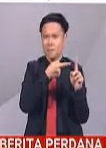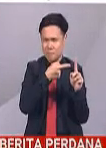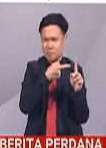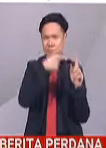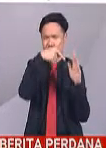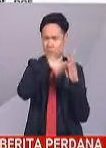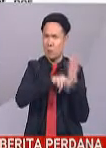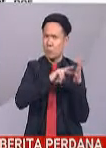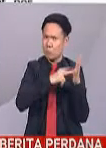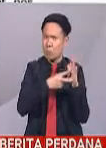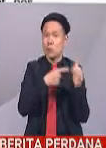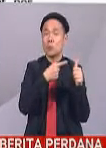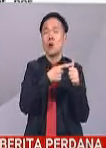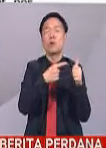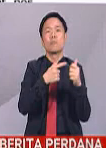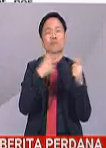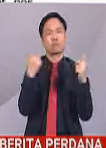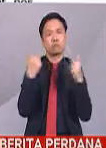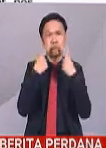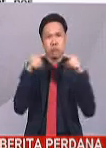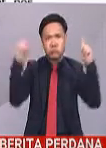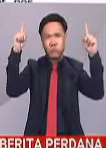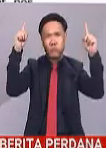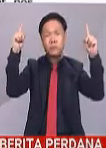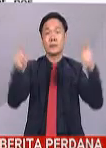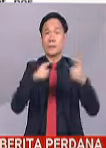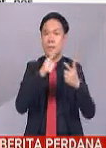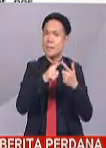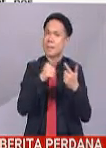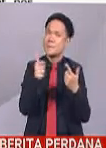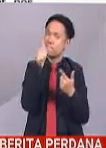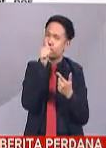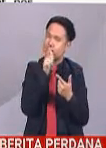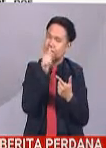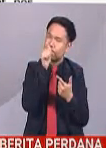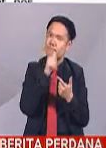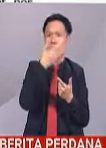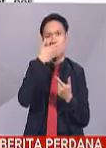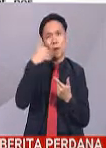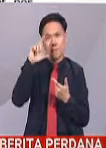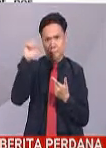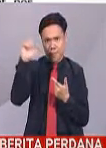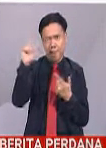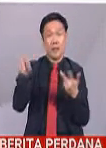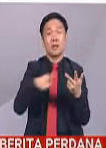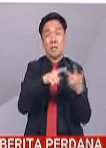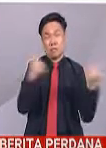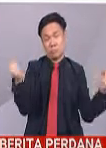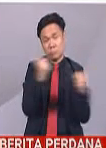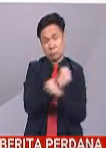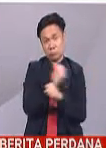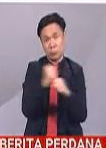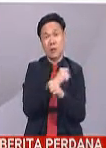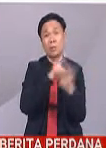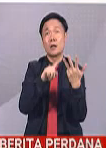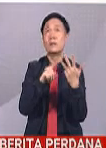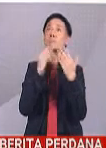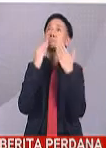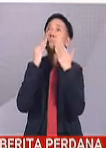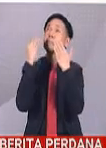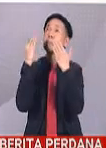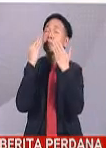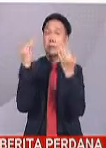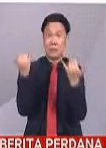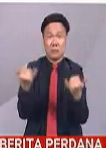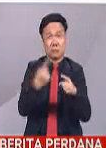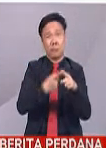Raya seperti kemenangan menghadapi dugaan di bulan Ramadan dan keadaan yang mencabar serta kesyukuran atas segala kurniaan semasa bulan